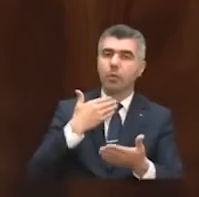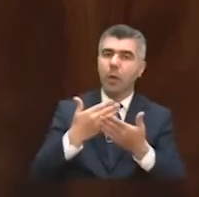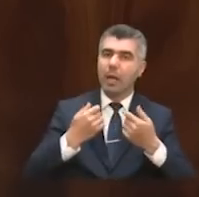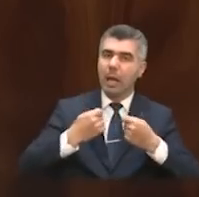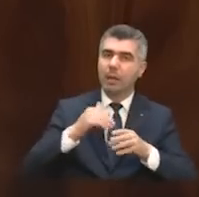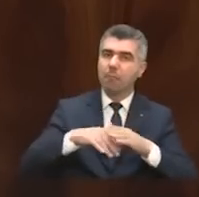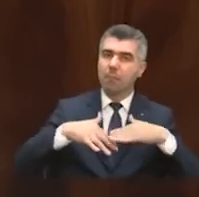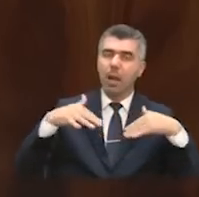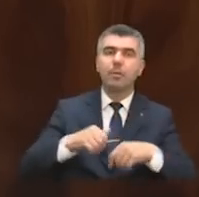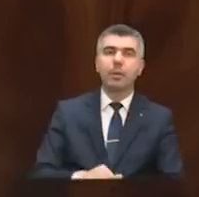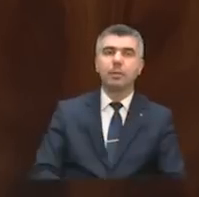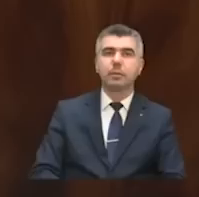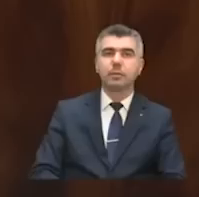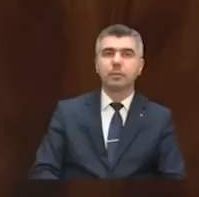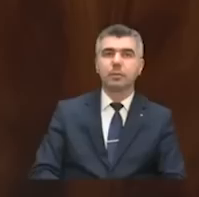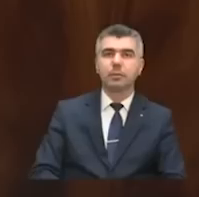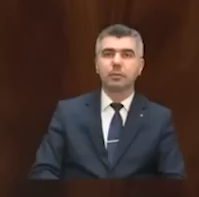شكرا سيد رئيس.